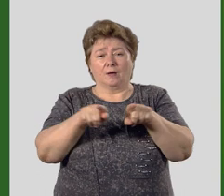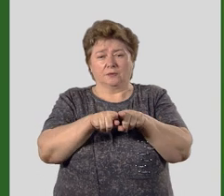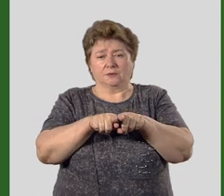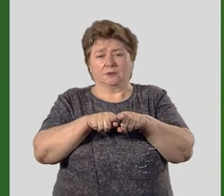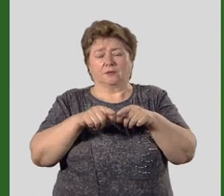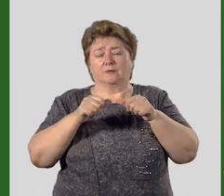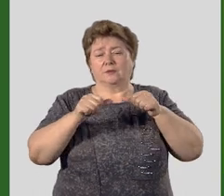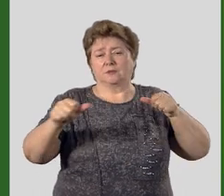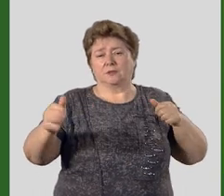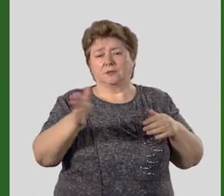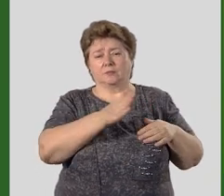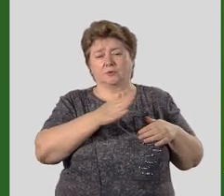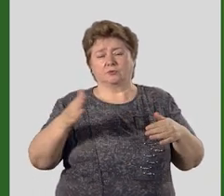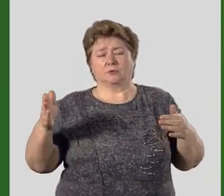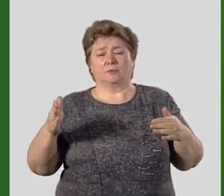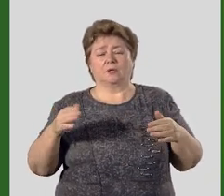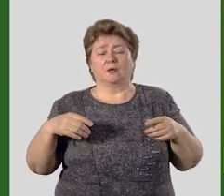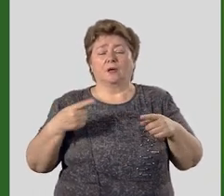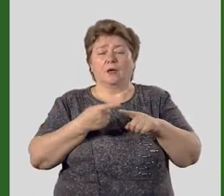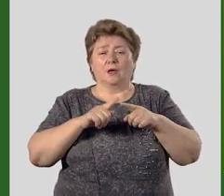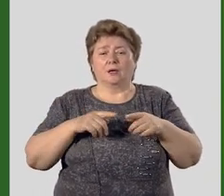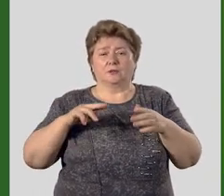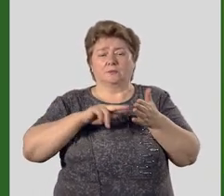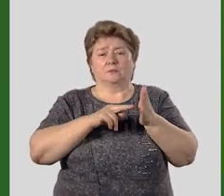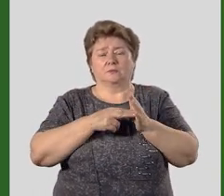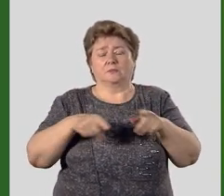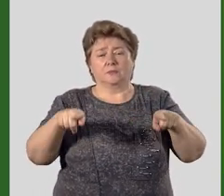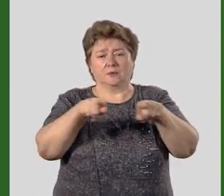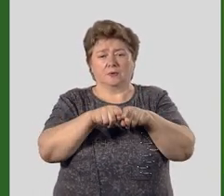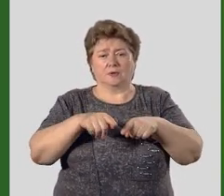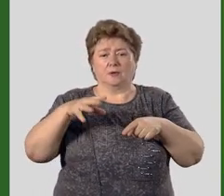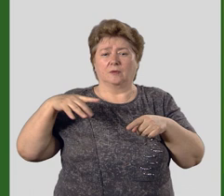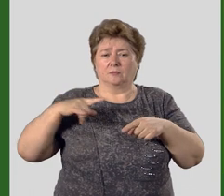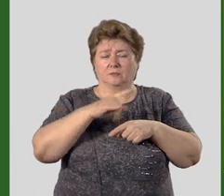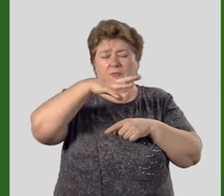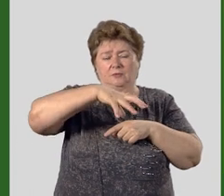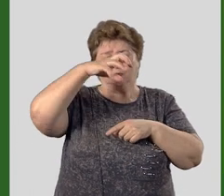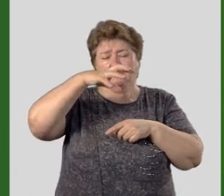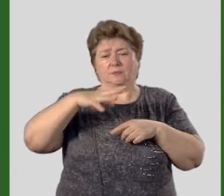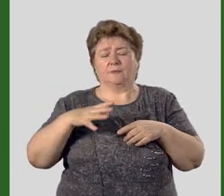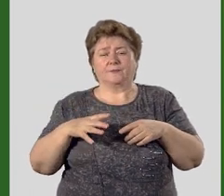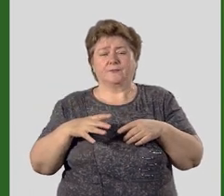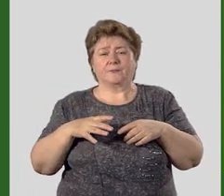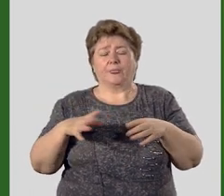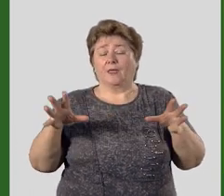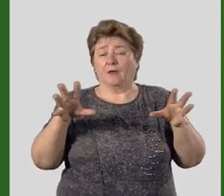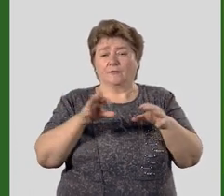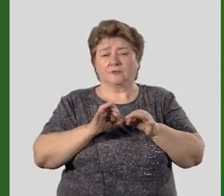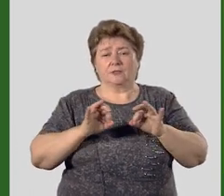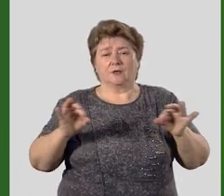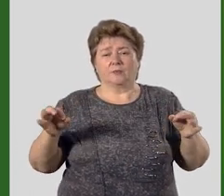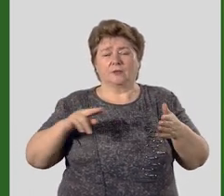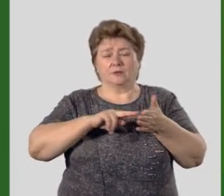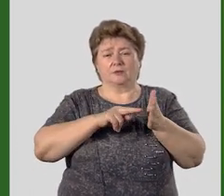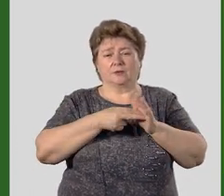о расстоянии между ними. Этим план похож с аэрофотоснимком. Все объекты